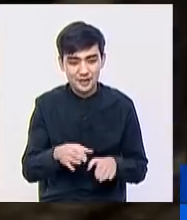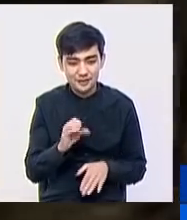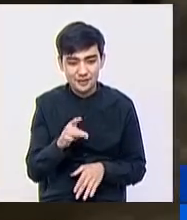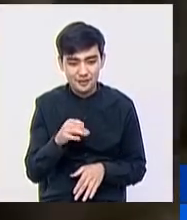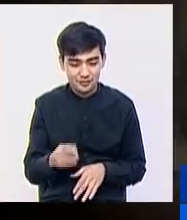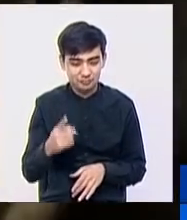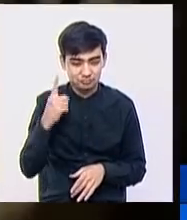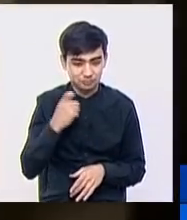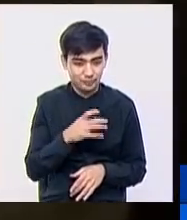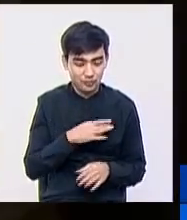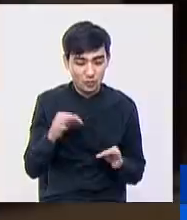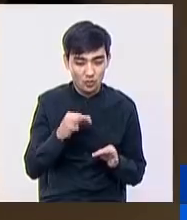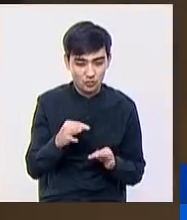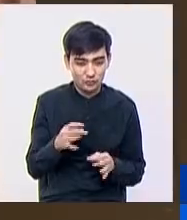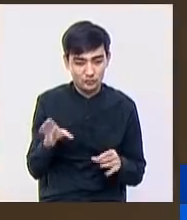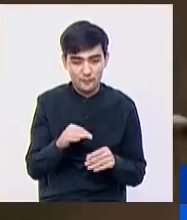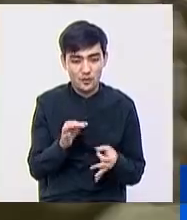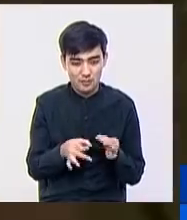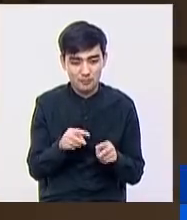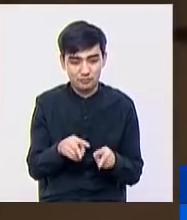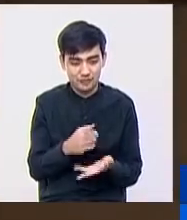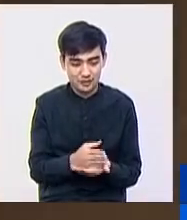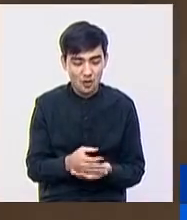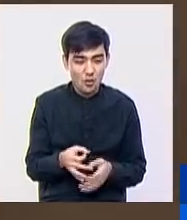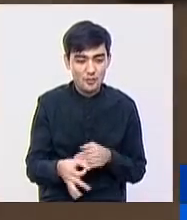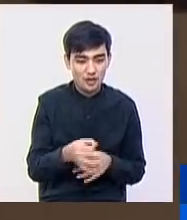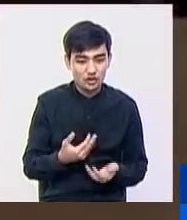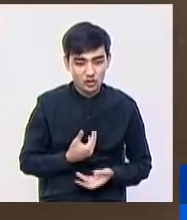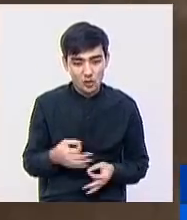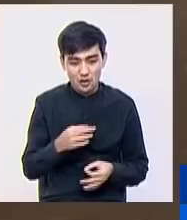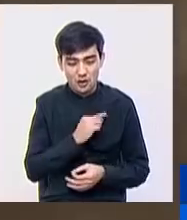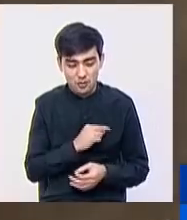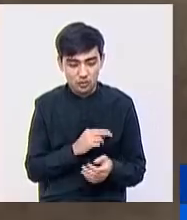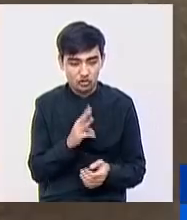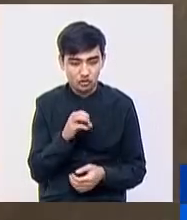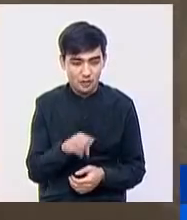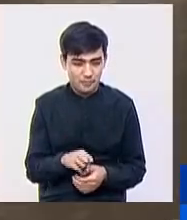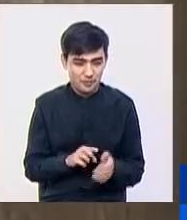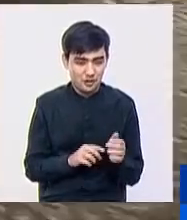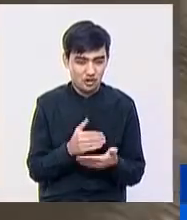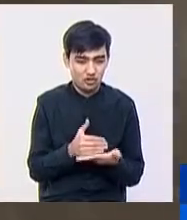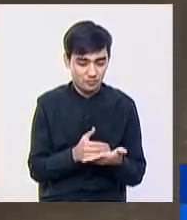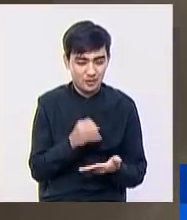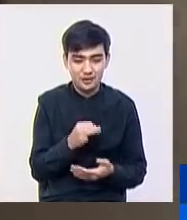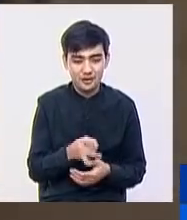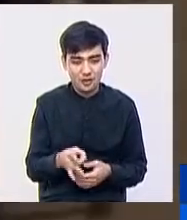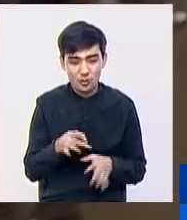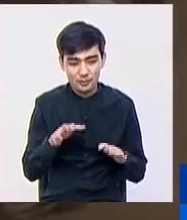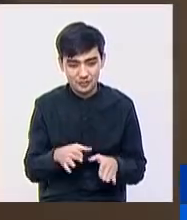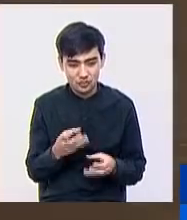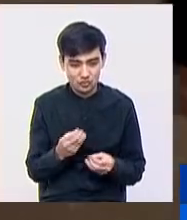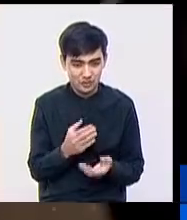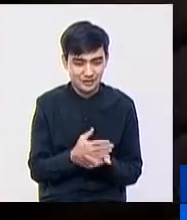Кудибаев сообщает, что ситуация под контролем, объекты жизнеобеспечения работают в штатном режиме. Но в регионе все еще